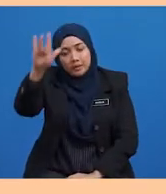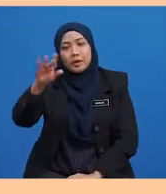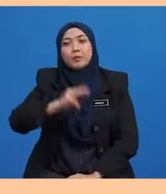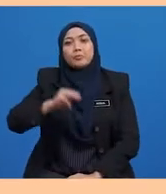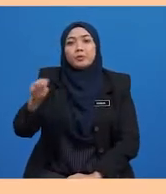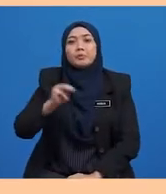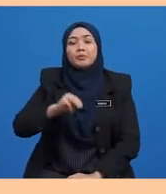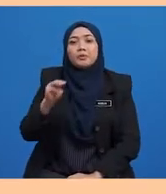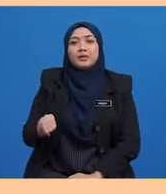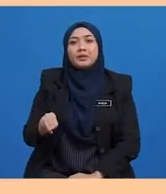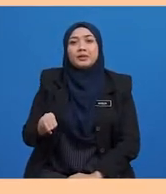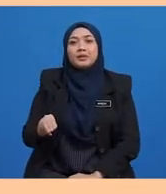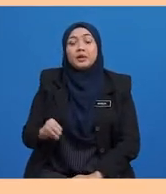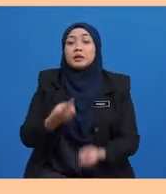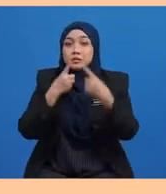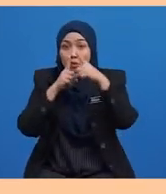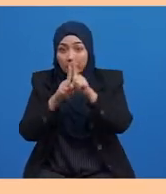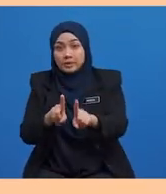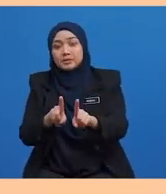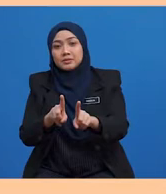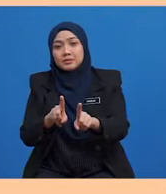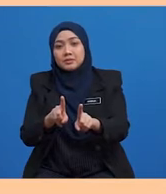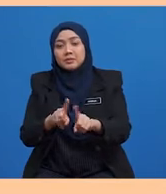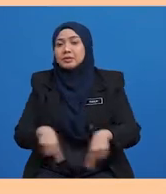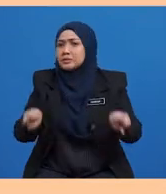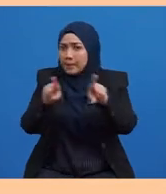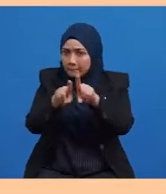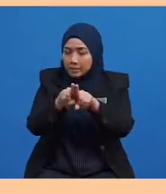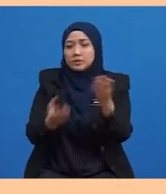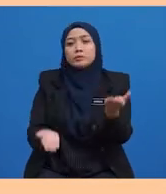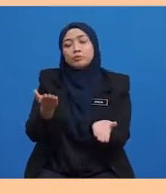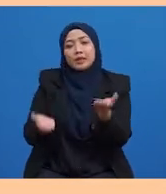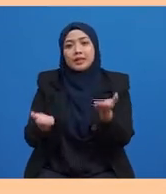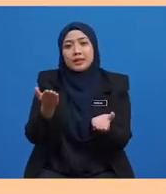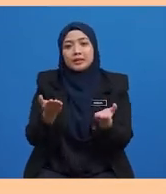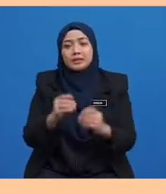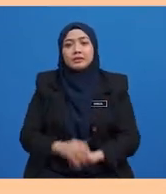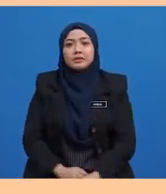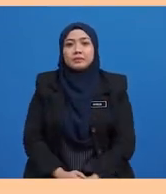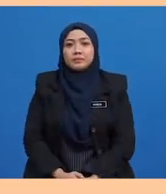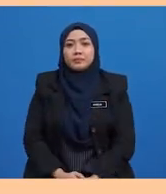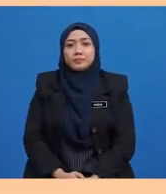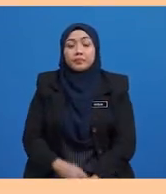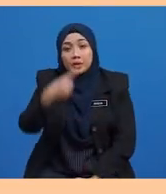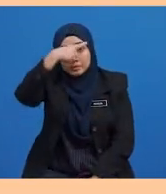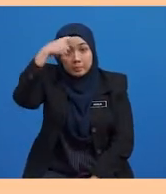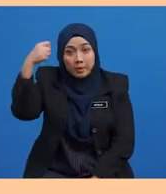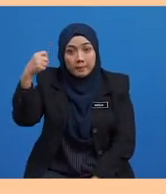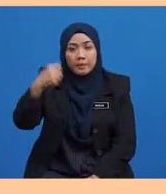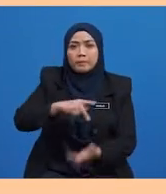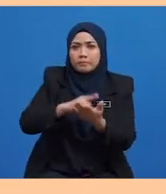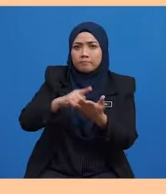Pandainya murid-murid cikgu. Jawapannya adalah sama kemungkinan. Ini